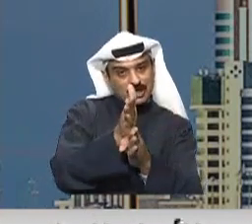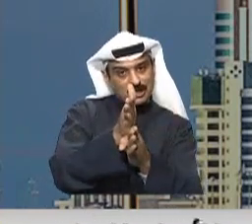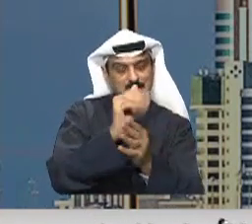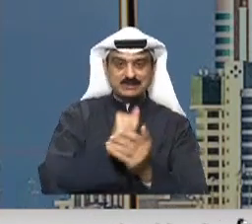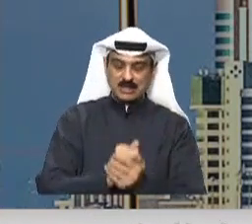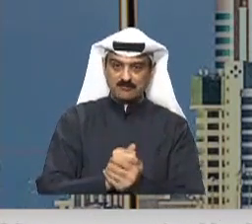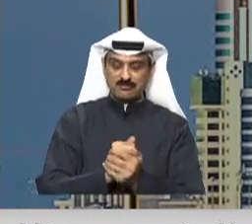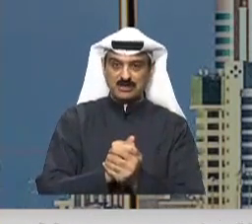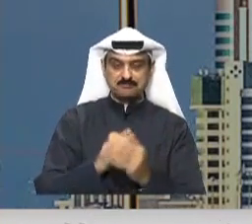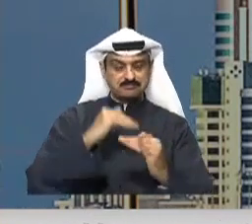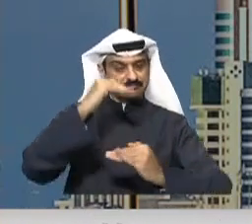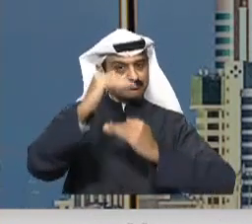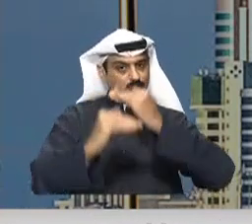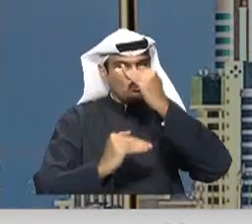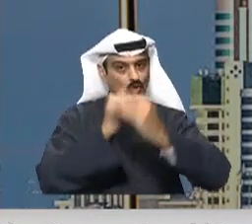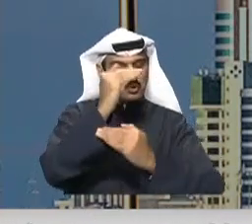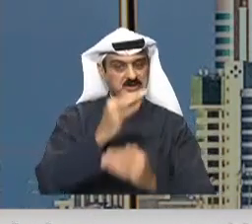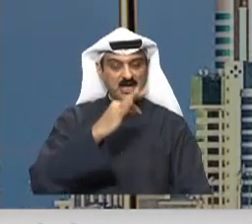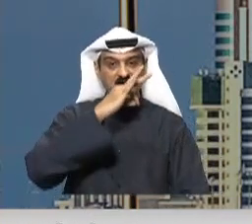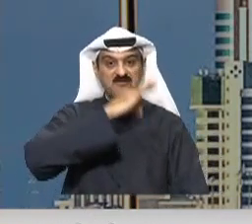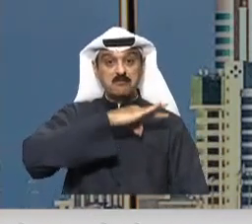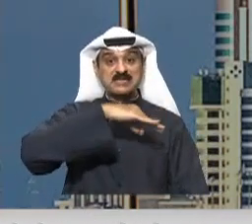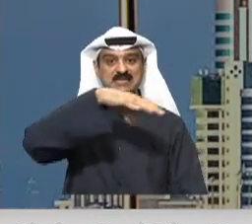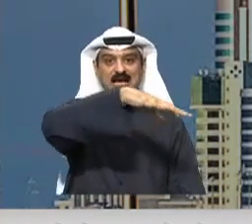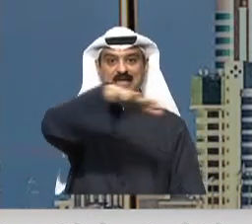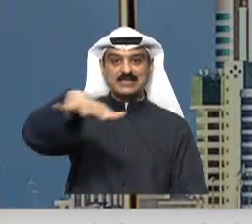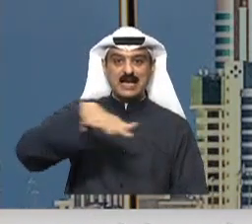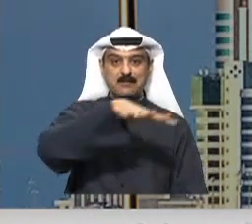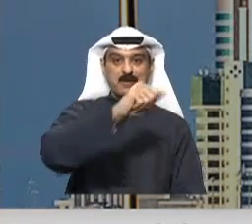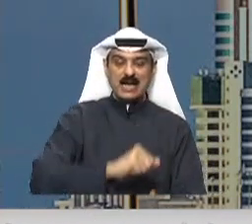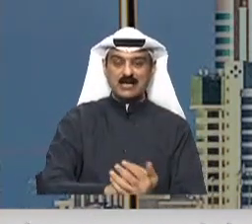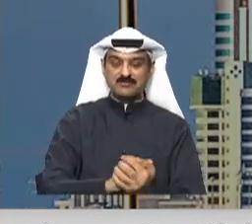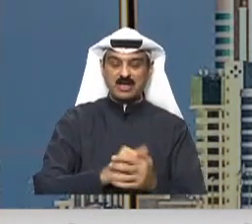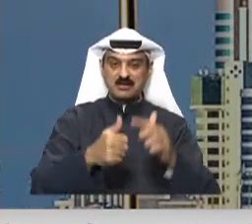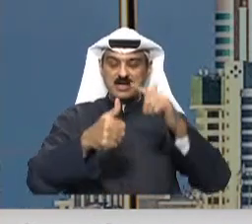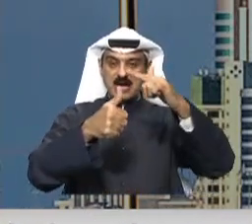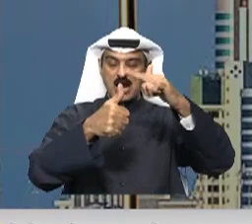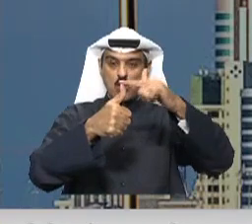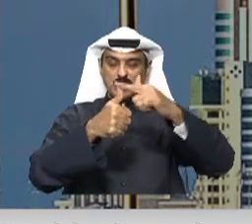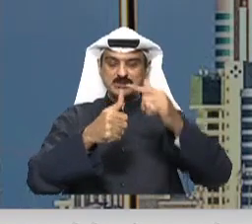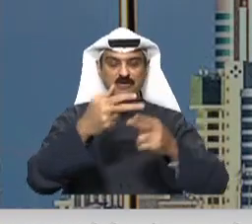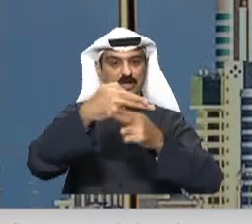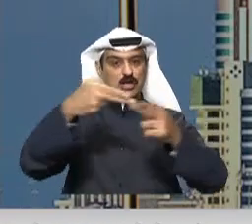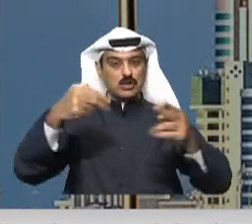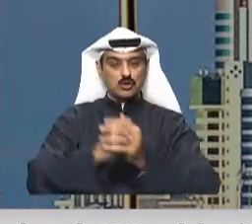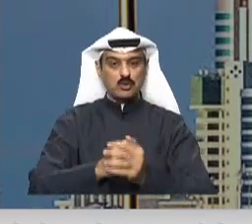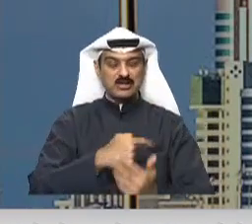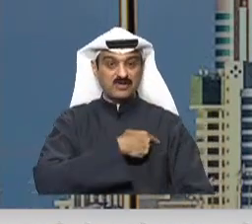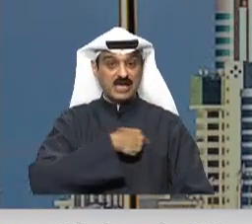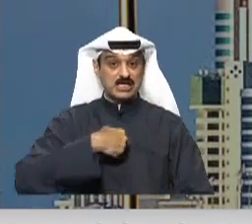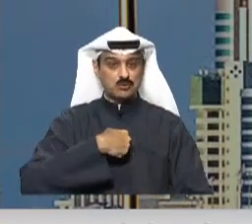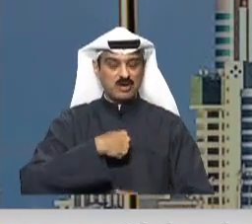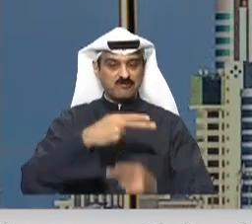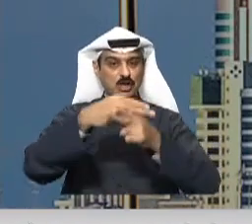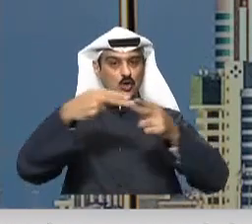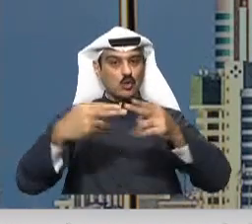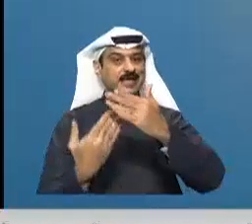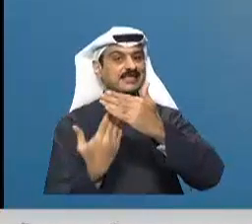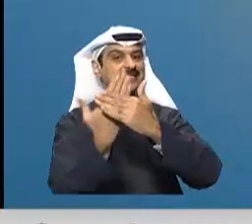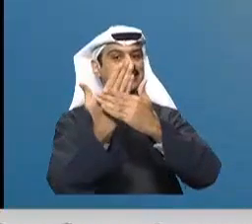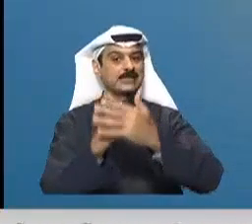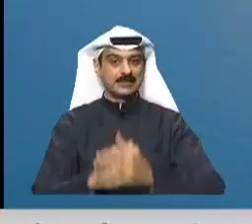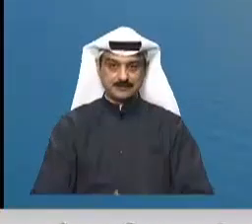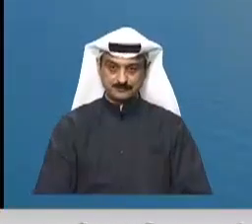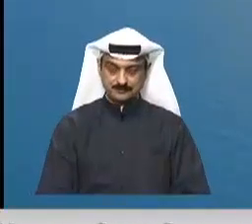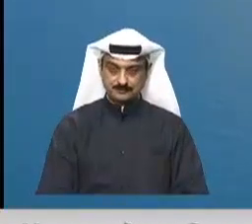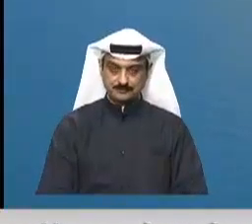وتحقيقا لمصلحه البلاد العليا وترجمته لشعار كويت جديده